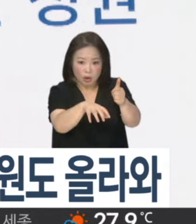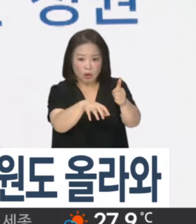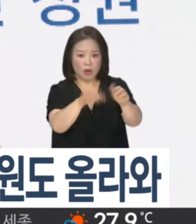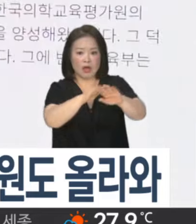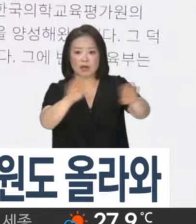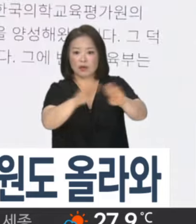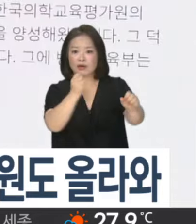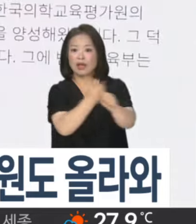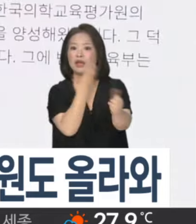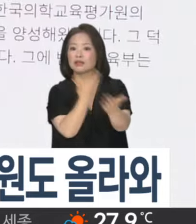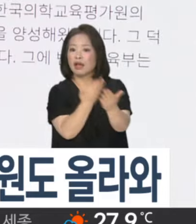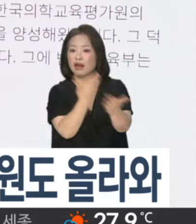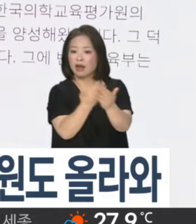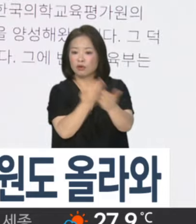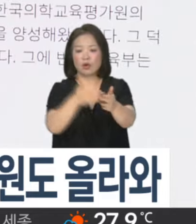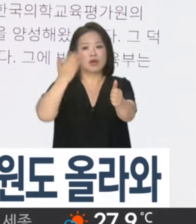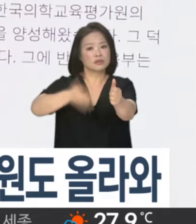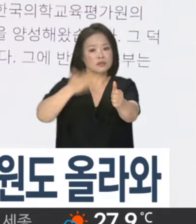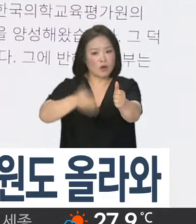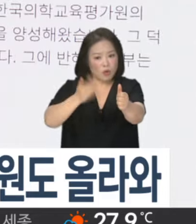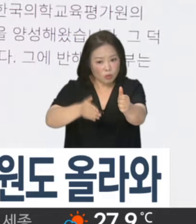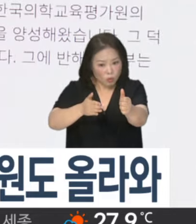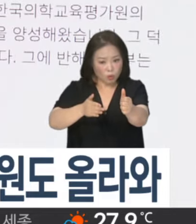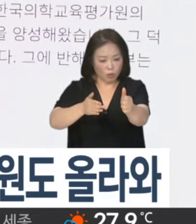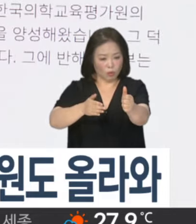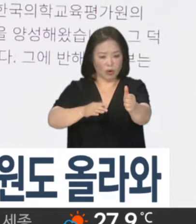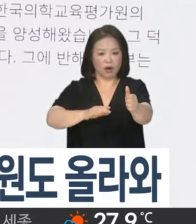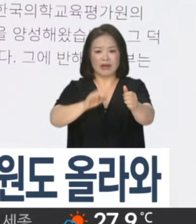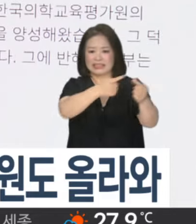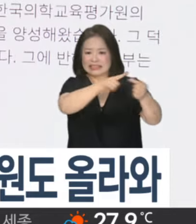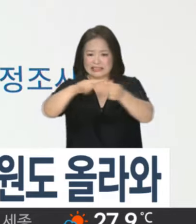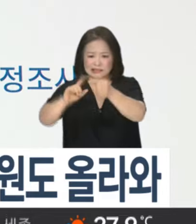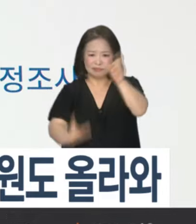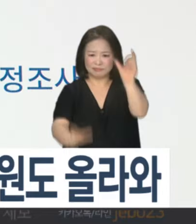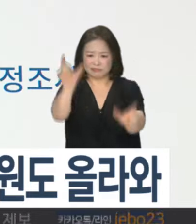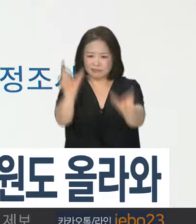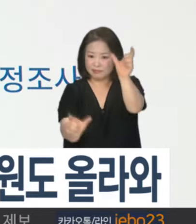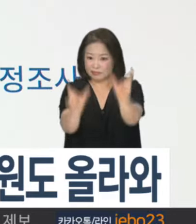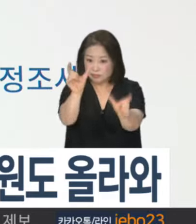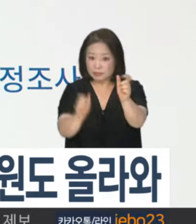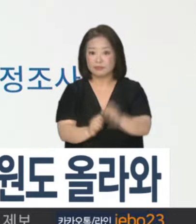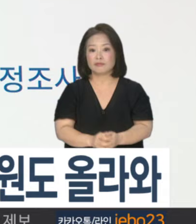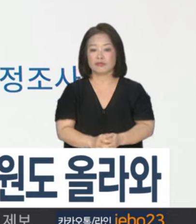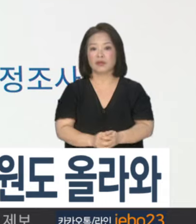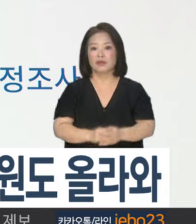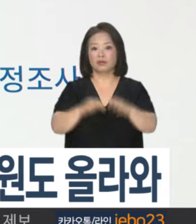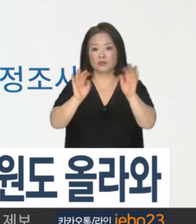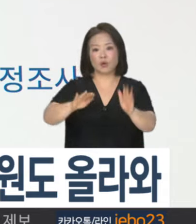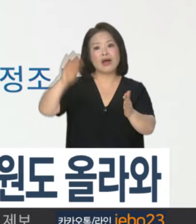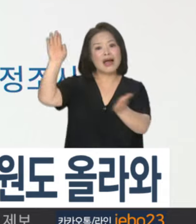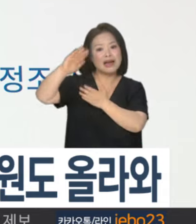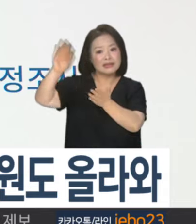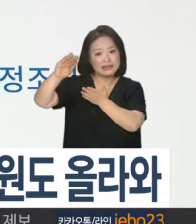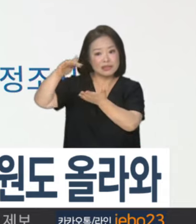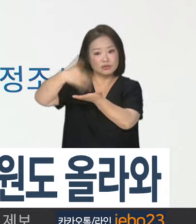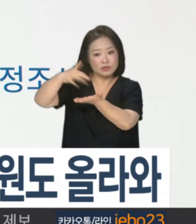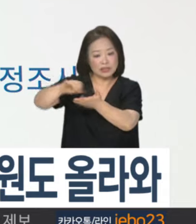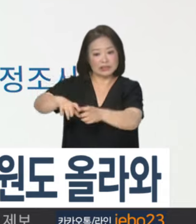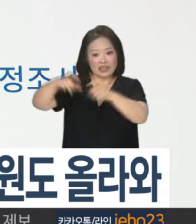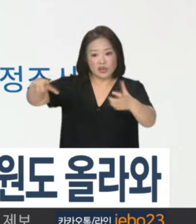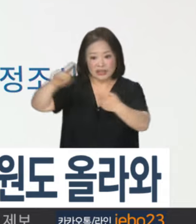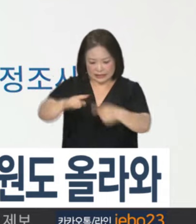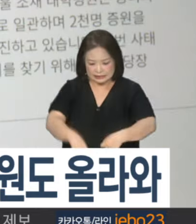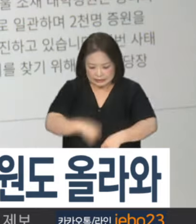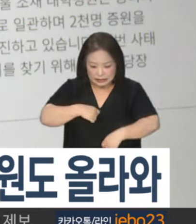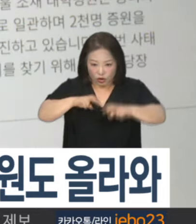대해 교육부를 대상으로 청문회를 열어야 한다는 내용의 청원에 이어 이번에는 정원 증원 결정 과정에 진실을